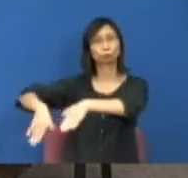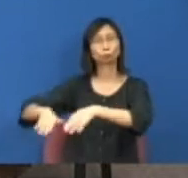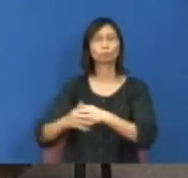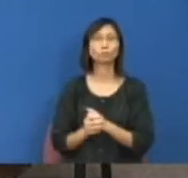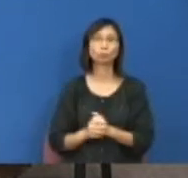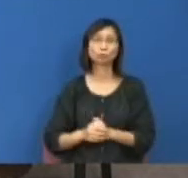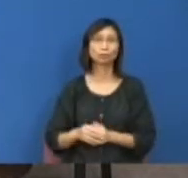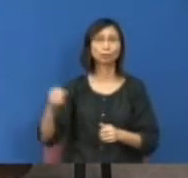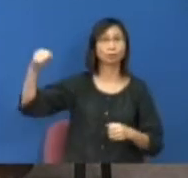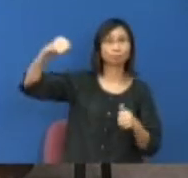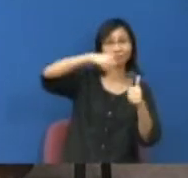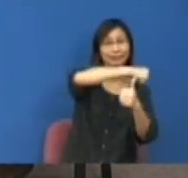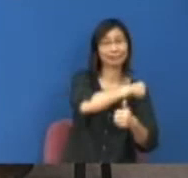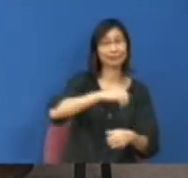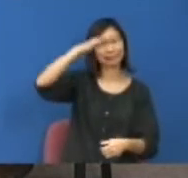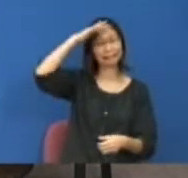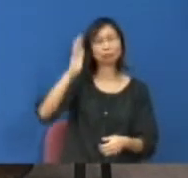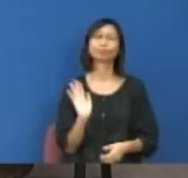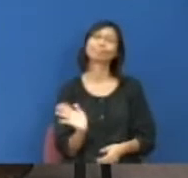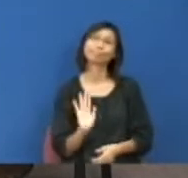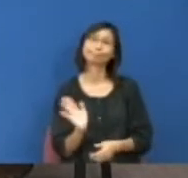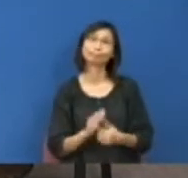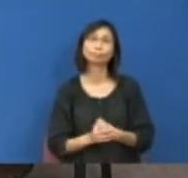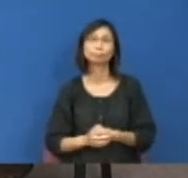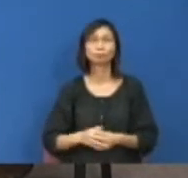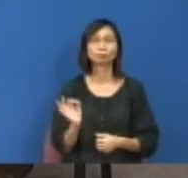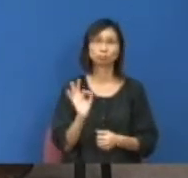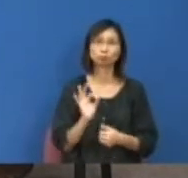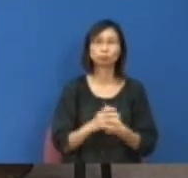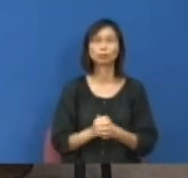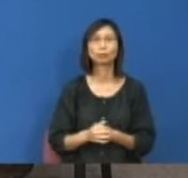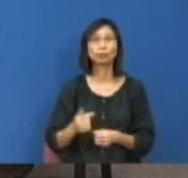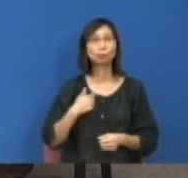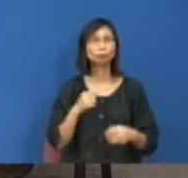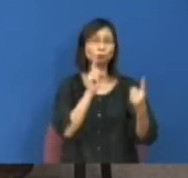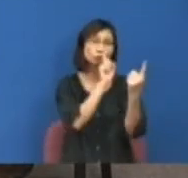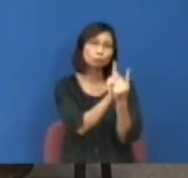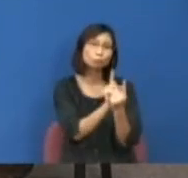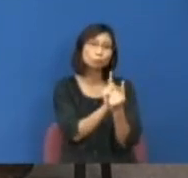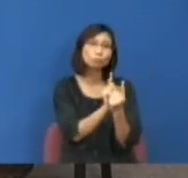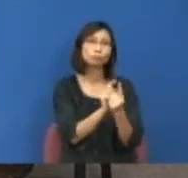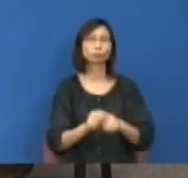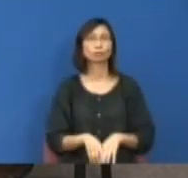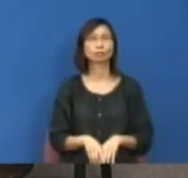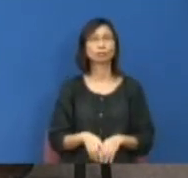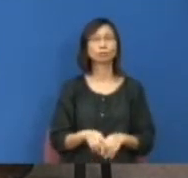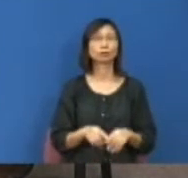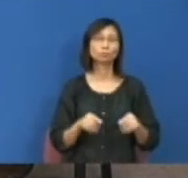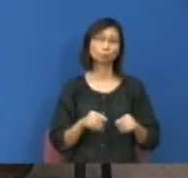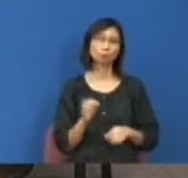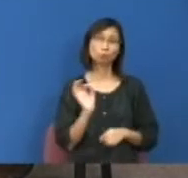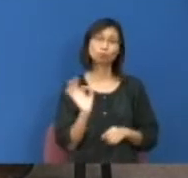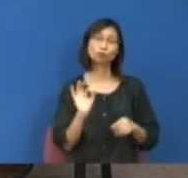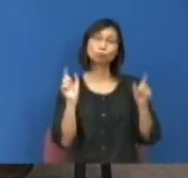以談上暴力，其實係佢哋污蔑我，因為即係如果話我哋對於一啲無理嘅阻攔，用我哋嘅